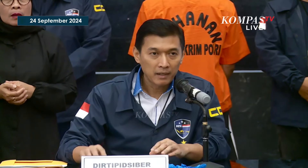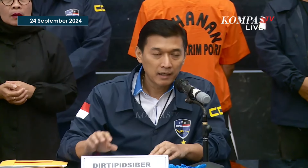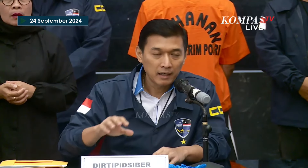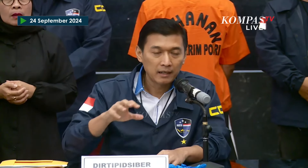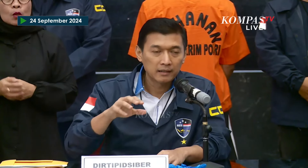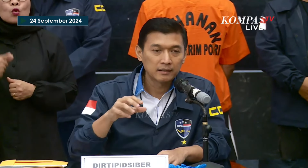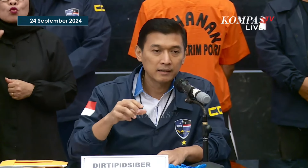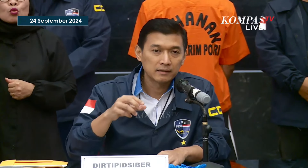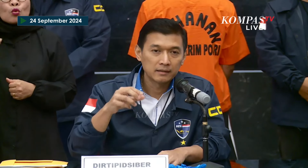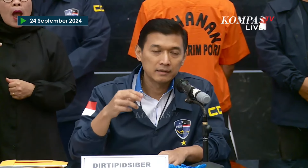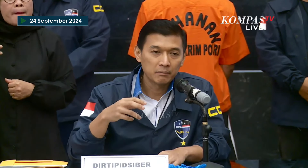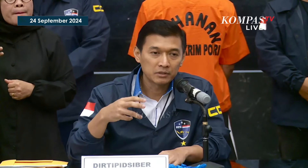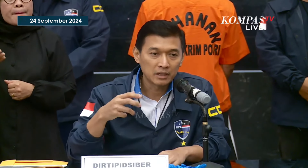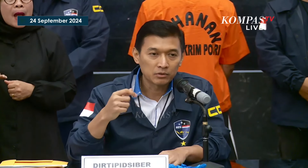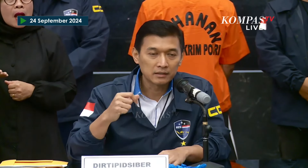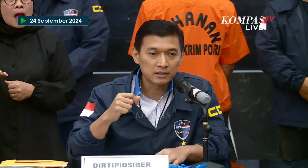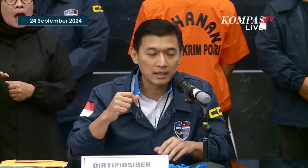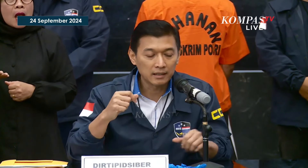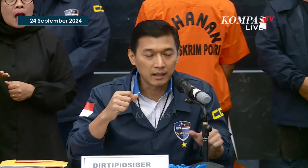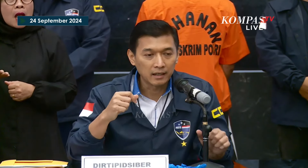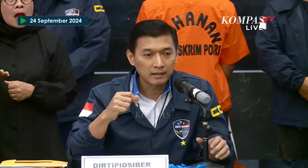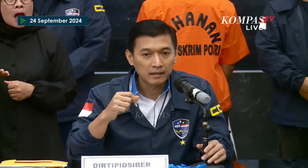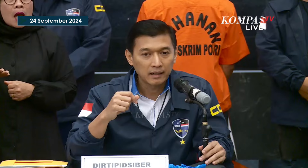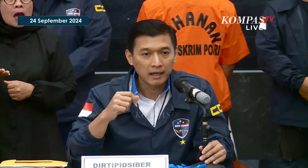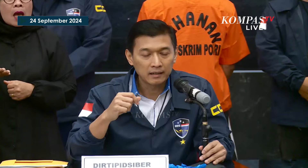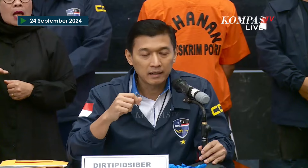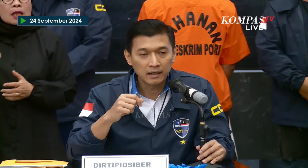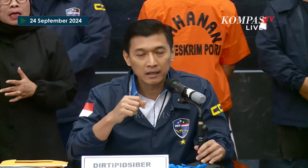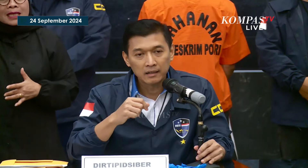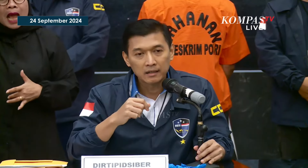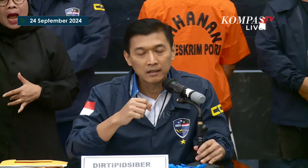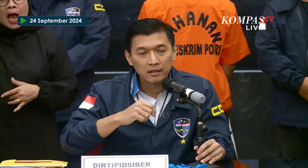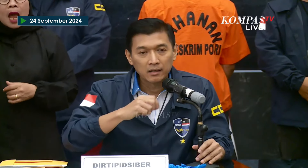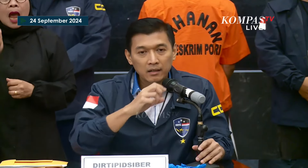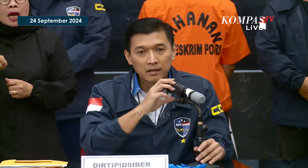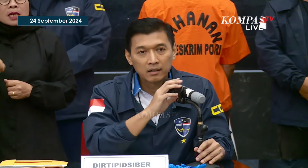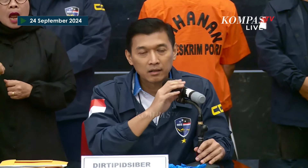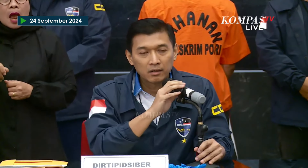Untuk apakah yang bersangkutan tersangka ada